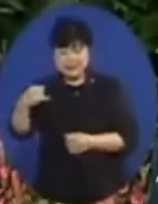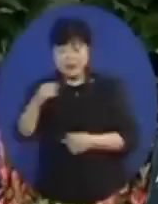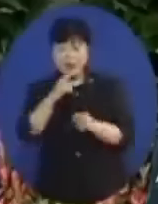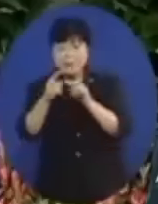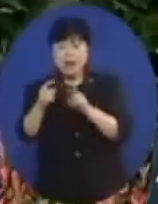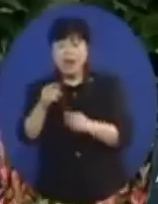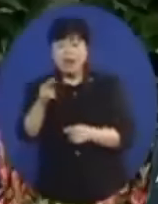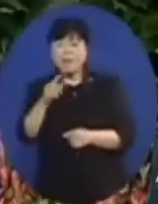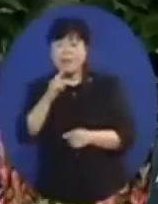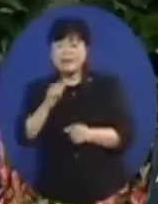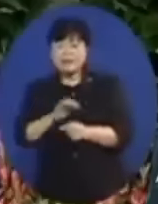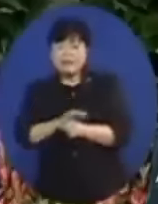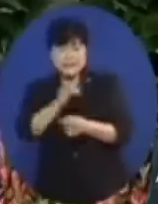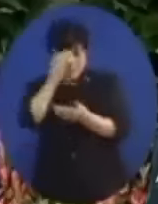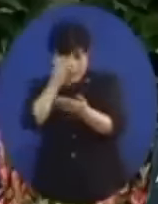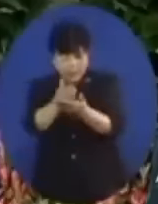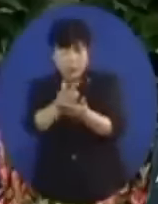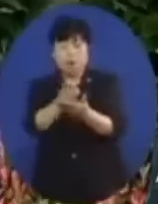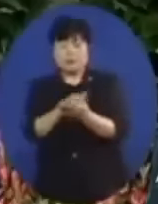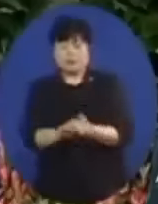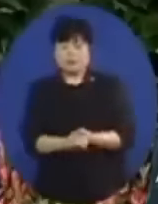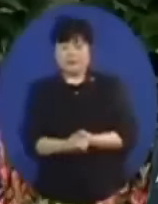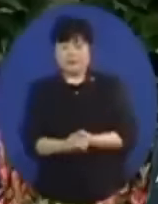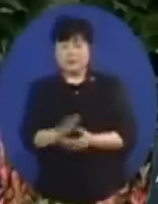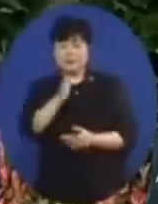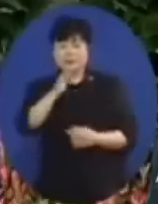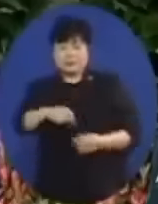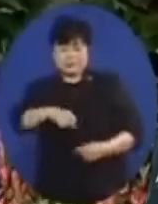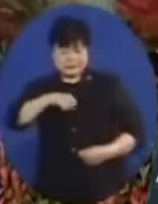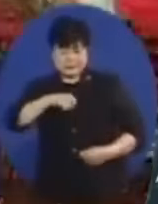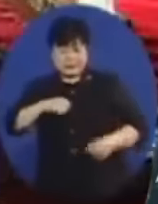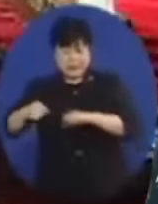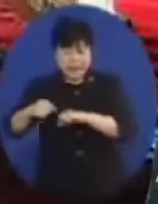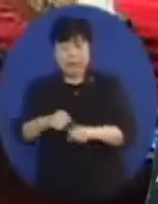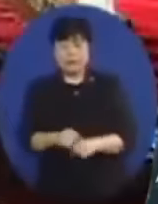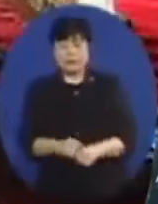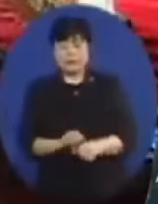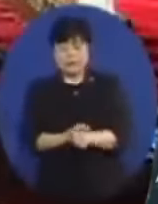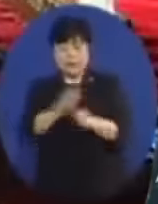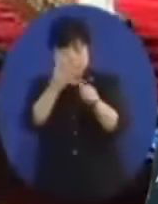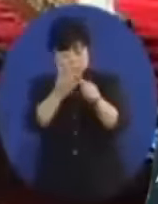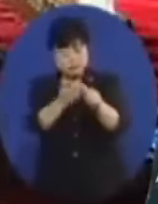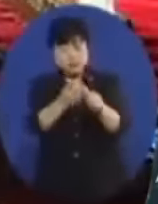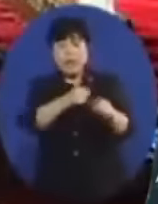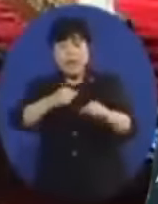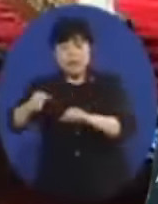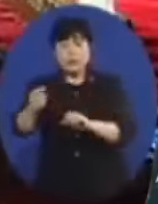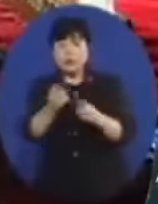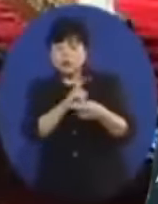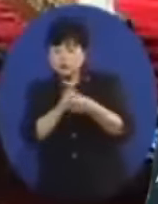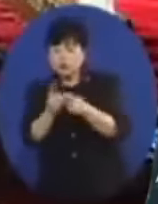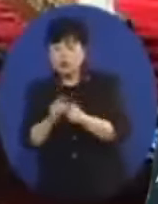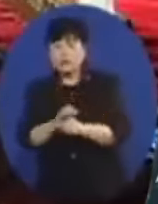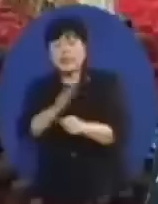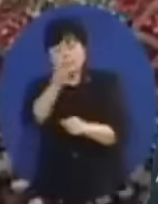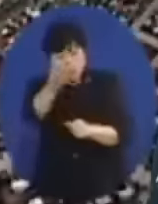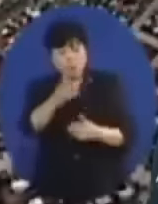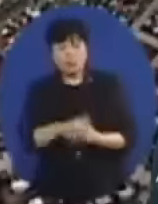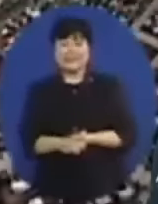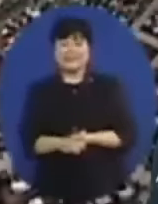말과 혀로만 사랑하지 말고 행함과 진실함으로 하자. 우리가 행동으로서 사랑하자는